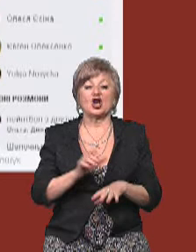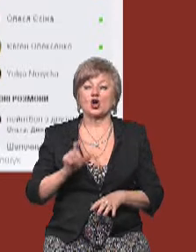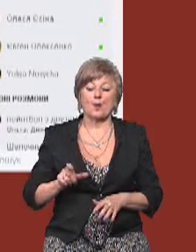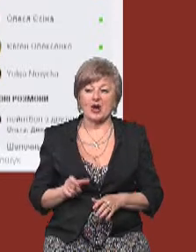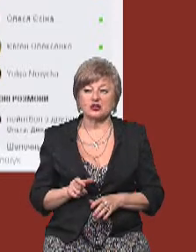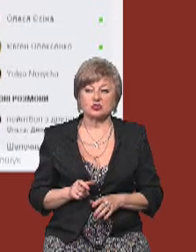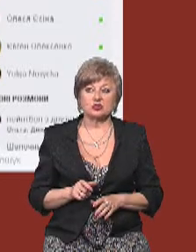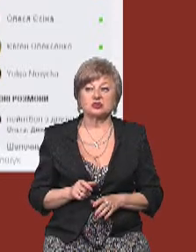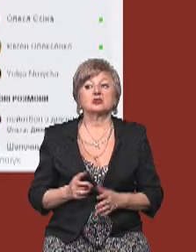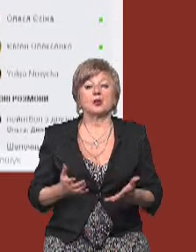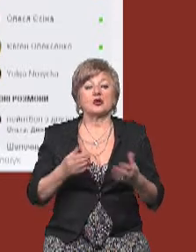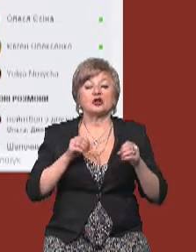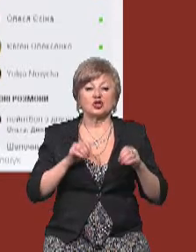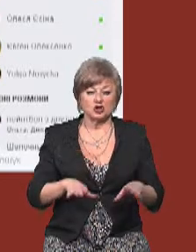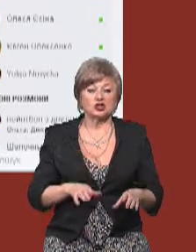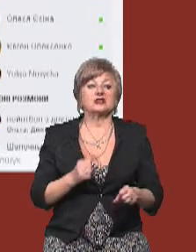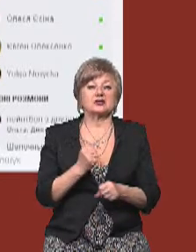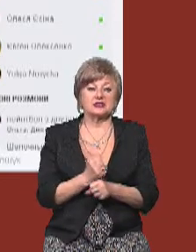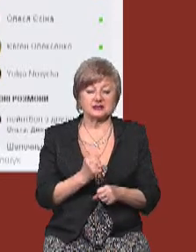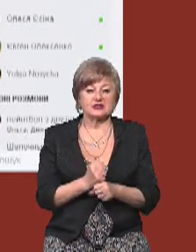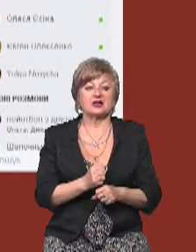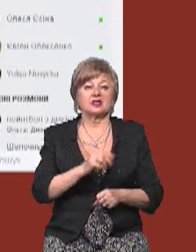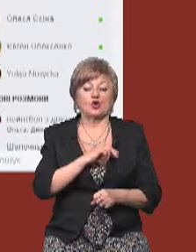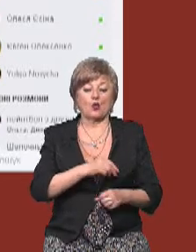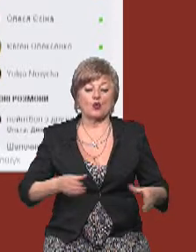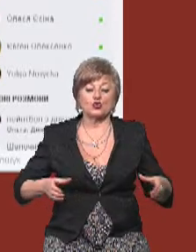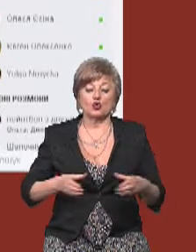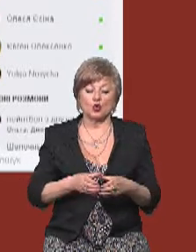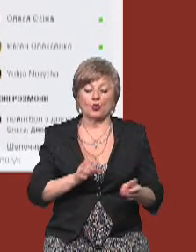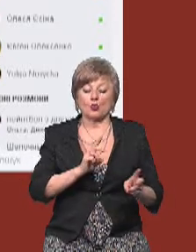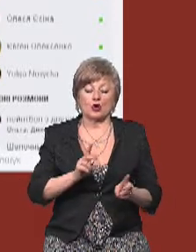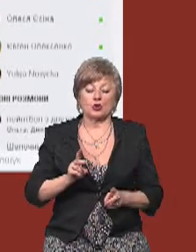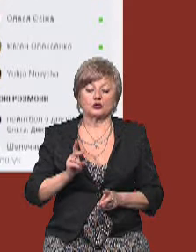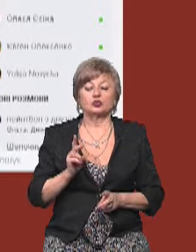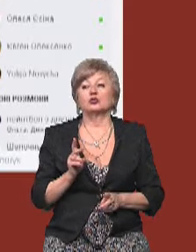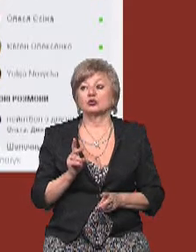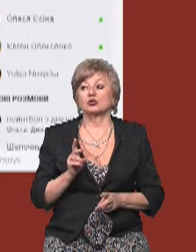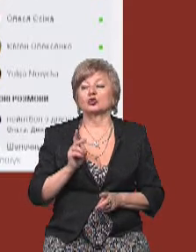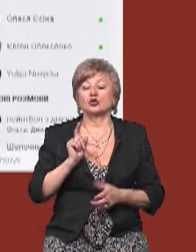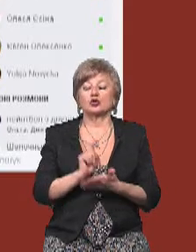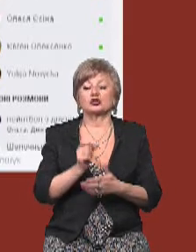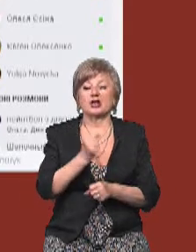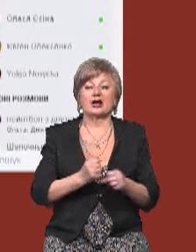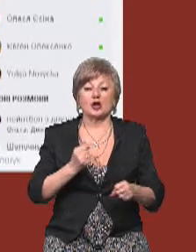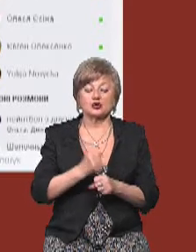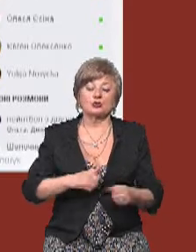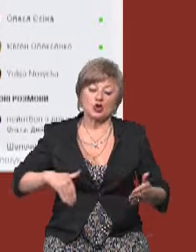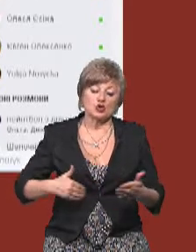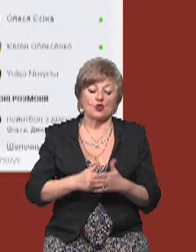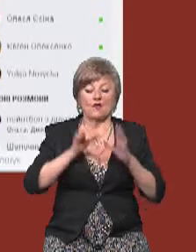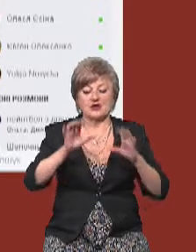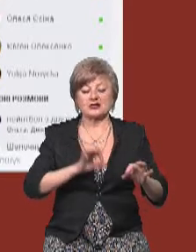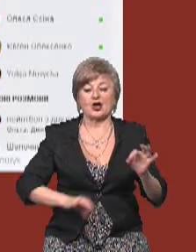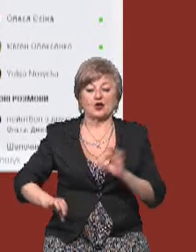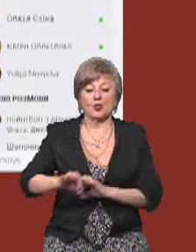І за результатами наради прийнято рішення утворити робочу групу, яка за час відтермінування санкцій має розробити новий законопроект,